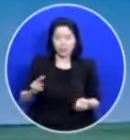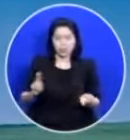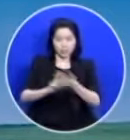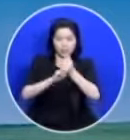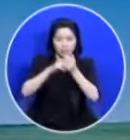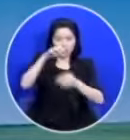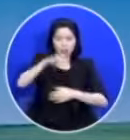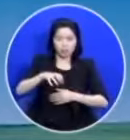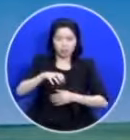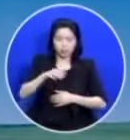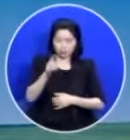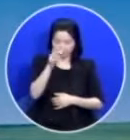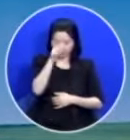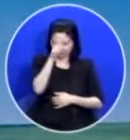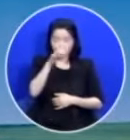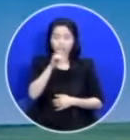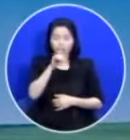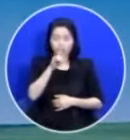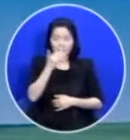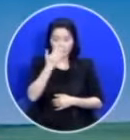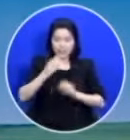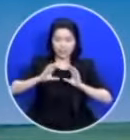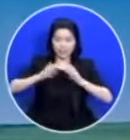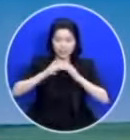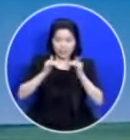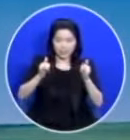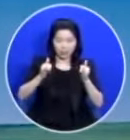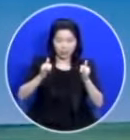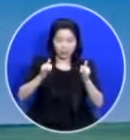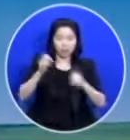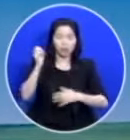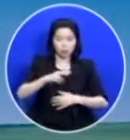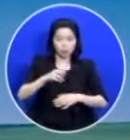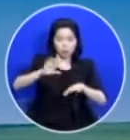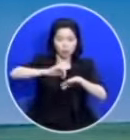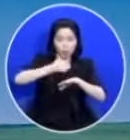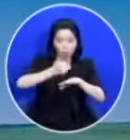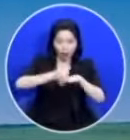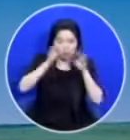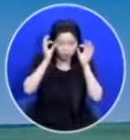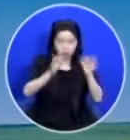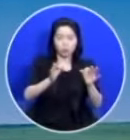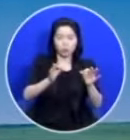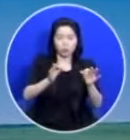이스라엘 그 민족을 보고 방을 보고이